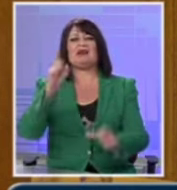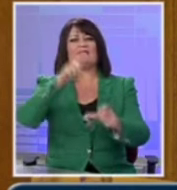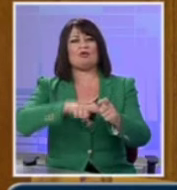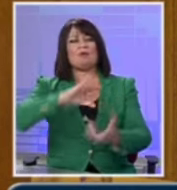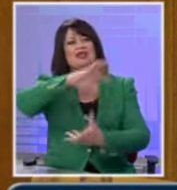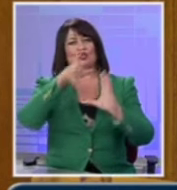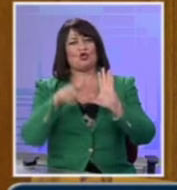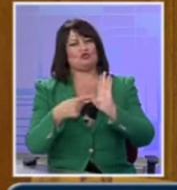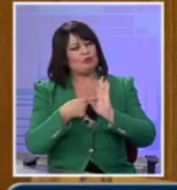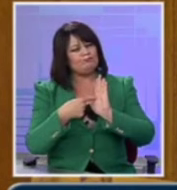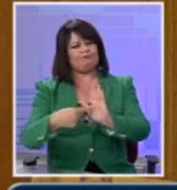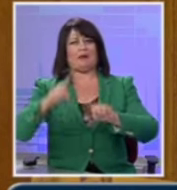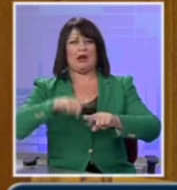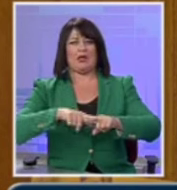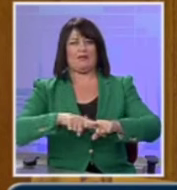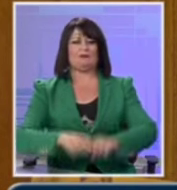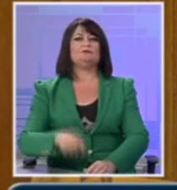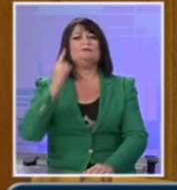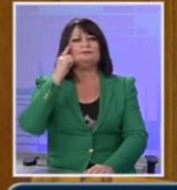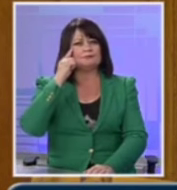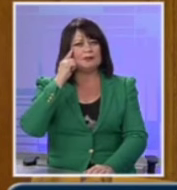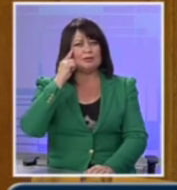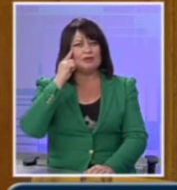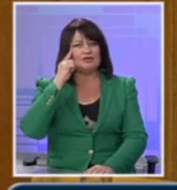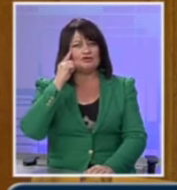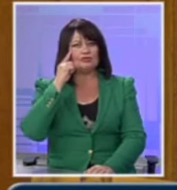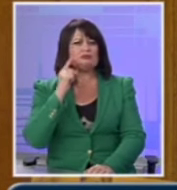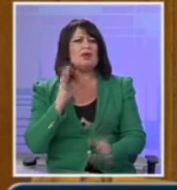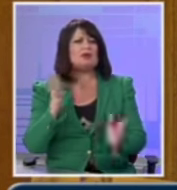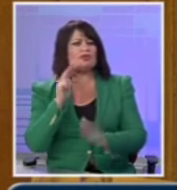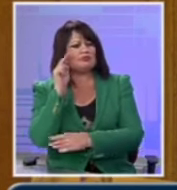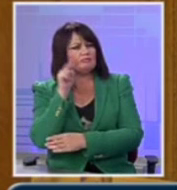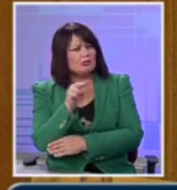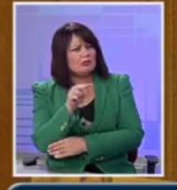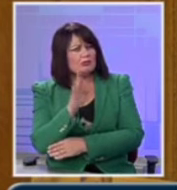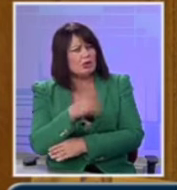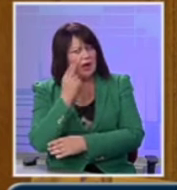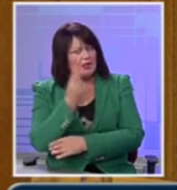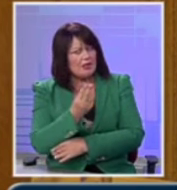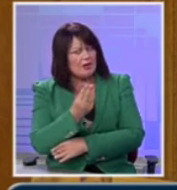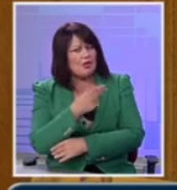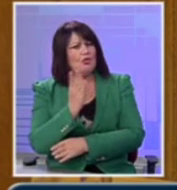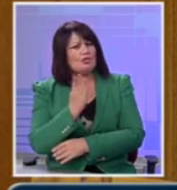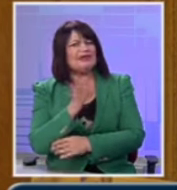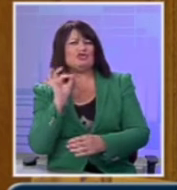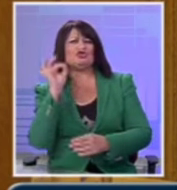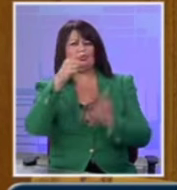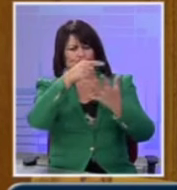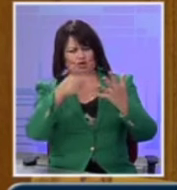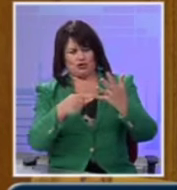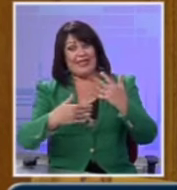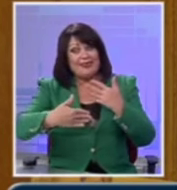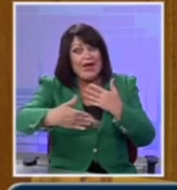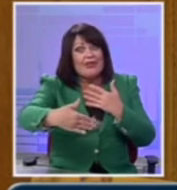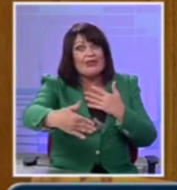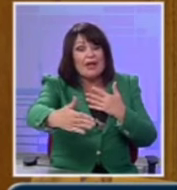κόσμο. Νομίζω ότι κάθε αντικειμενικός παρατηρητής μπορεί να παρατηρήσει ότι παρόλο που αυτή η στόχη είναι